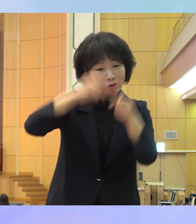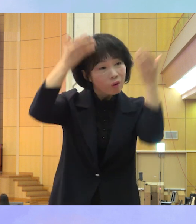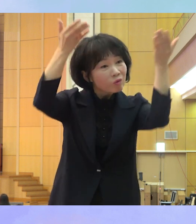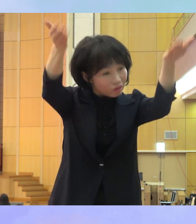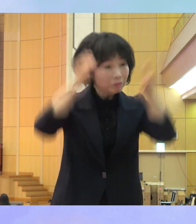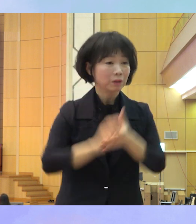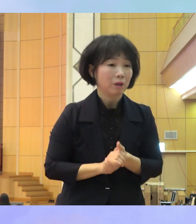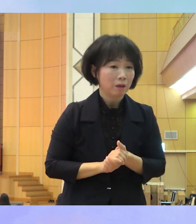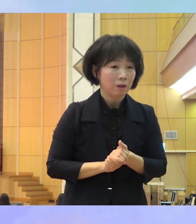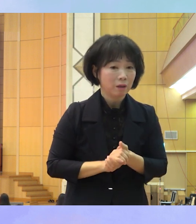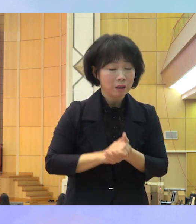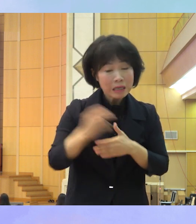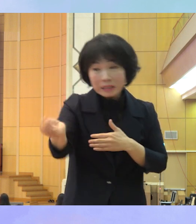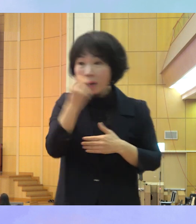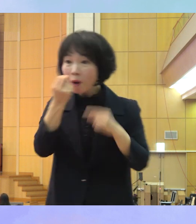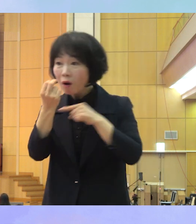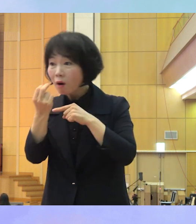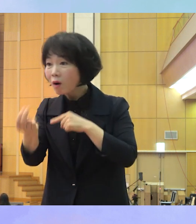생명의